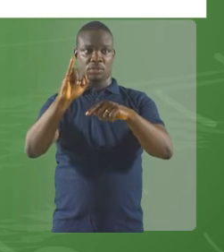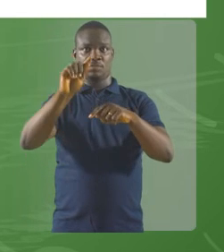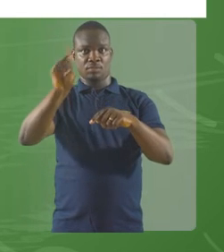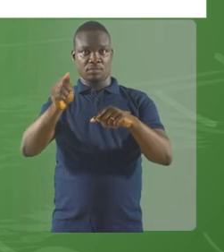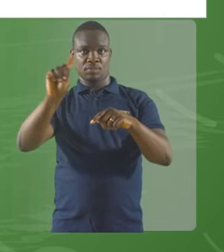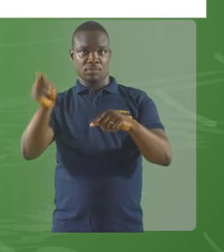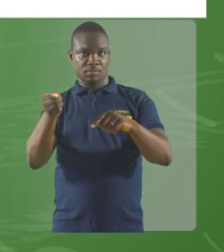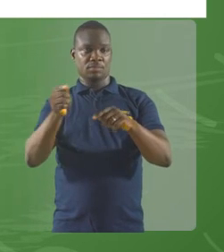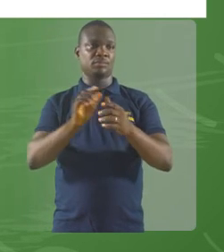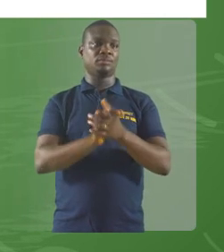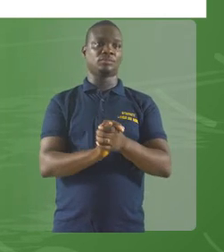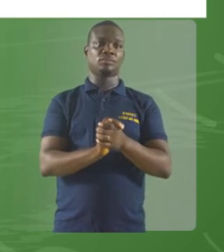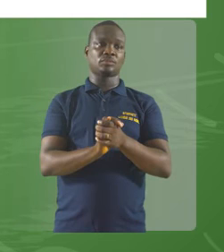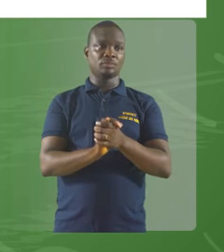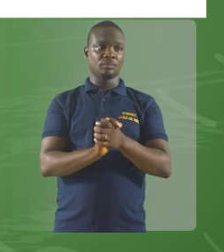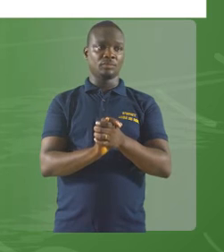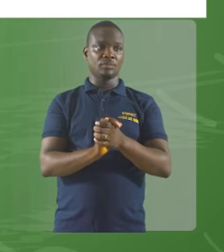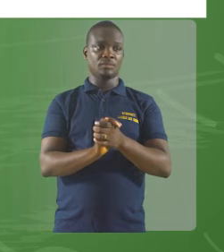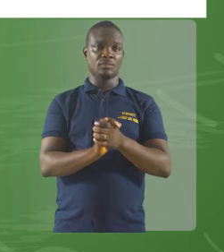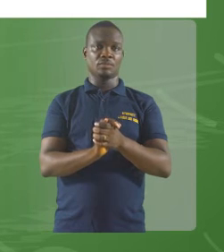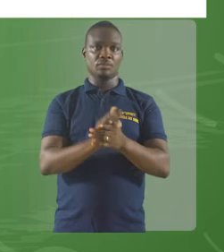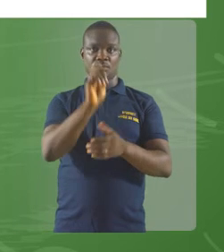I. On va donc